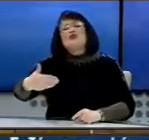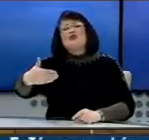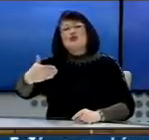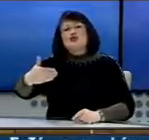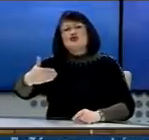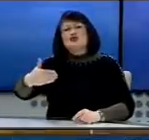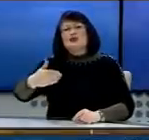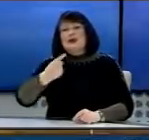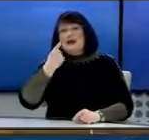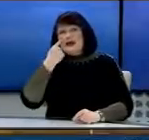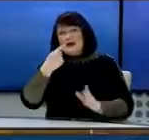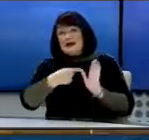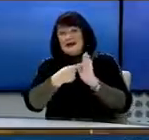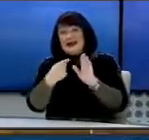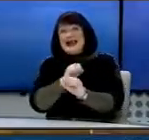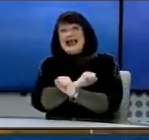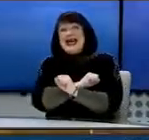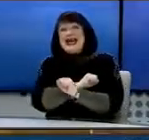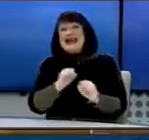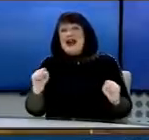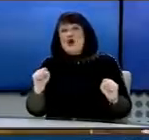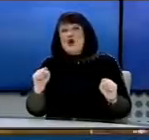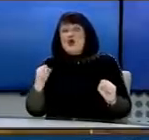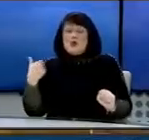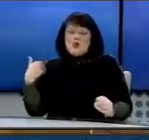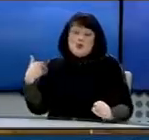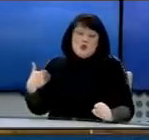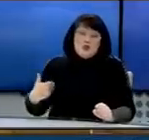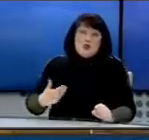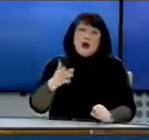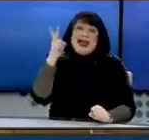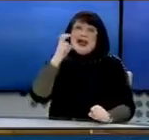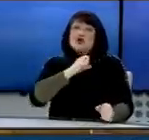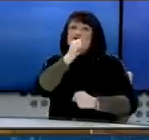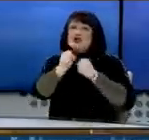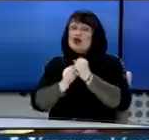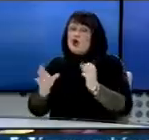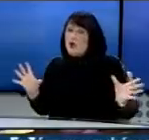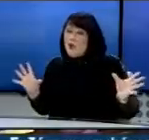να σημειώνουν ρεκόρ 20ετίας.